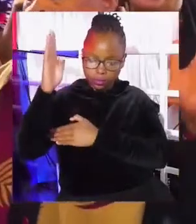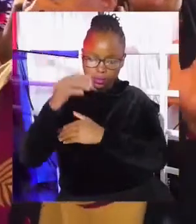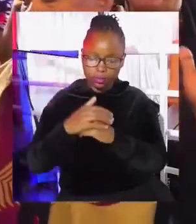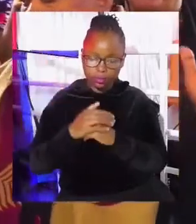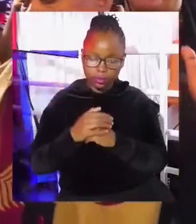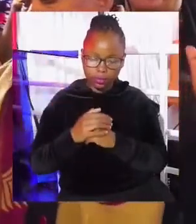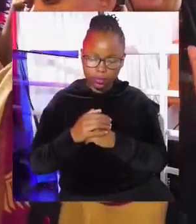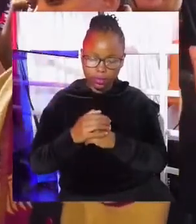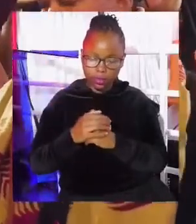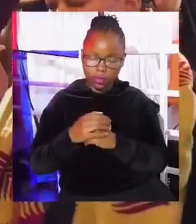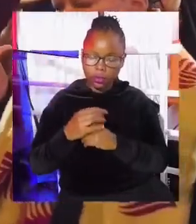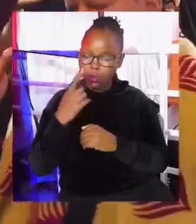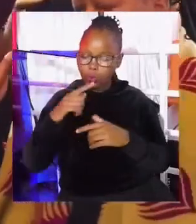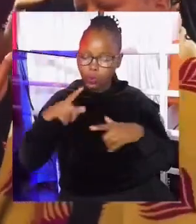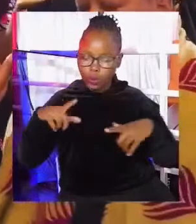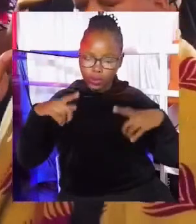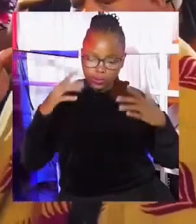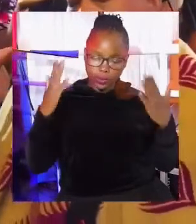Torio tulaga muoyo.